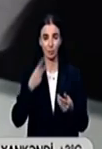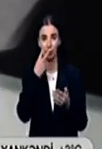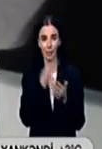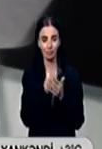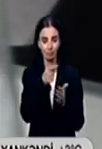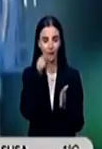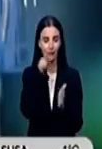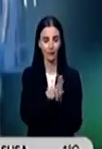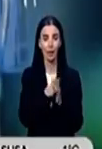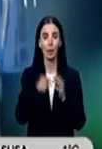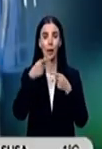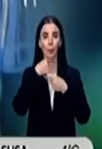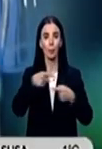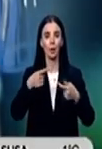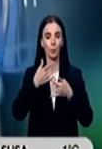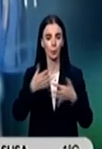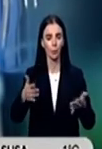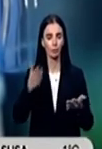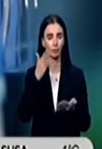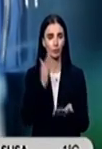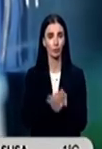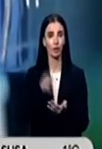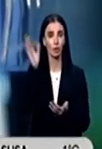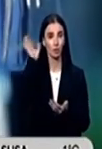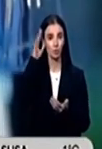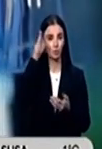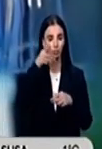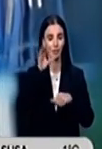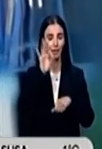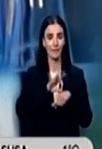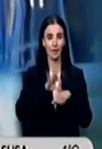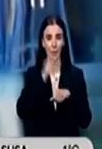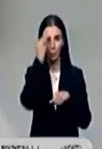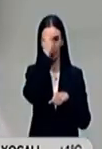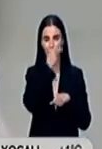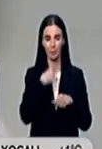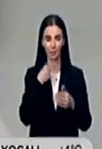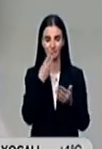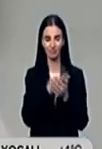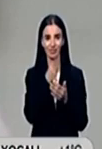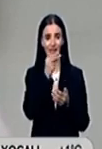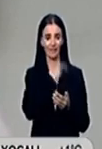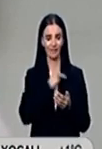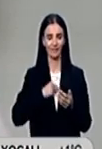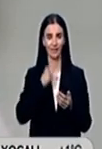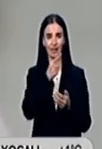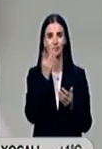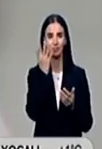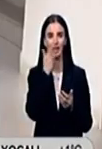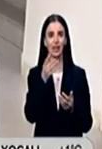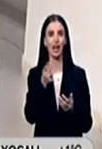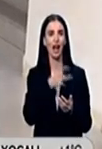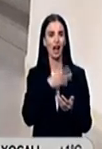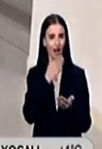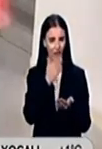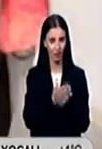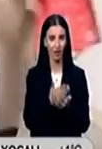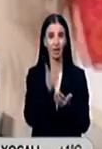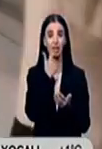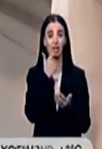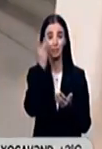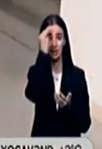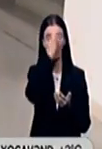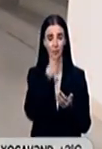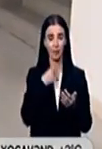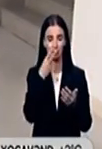olur. Belə ki, su çiçəyi xəstəliyində görülənlər daha çox ağ uclu və suluq formasında, qızılcada görülənlər isə qırmızı ləkələr şəklində